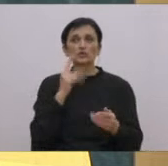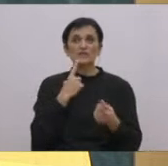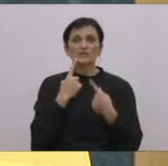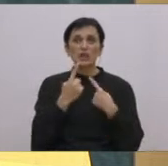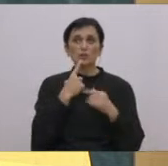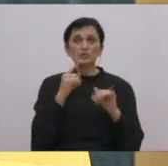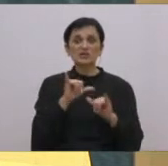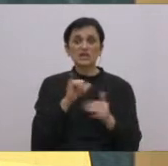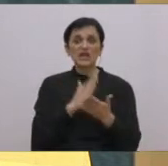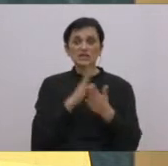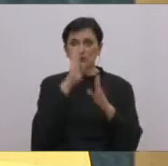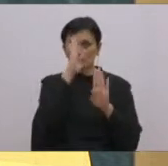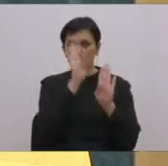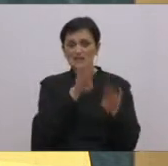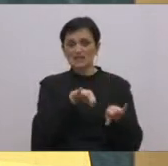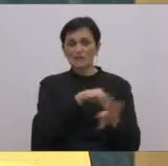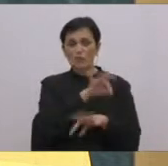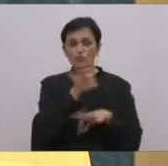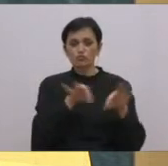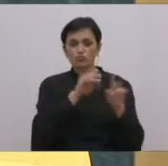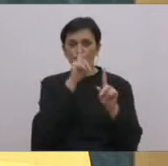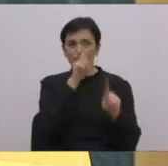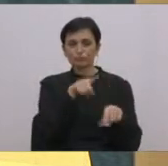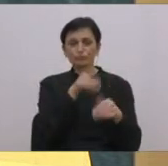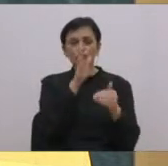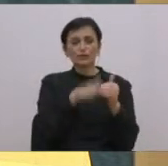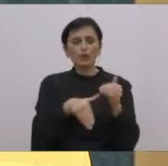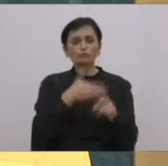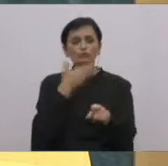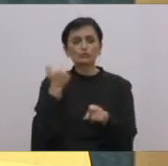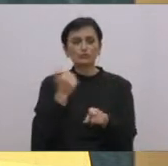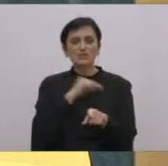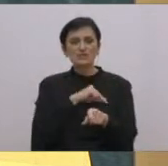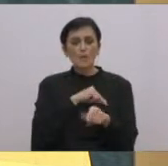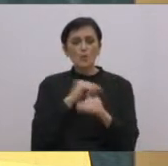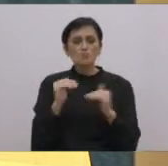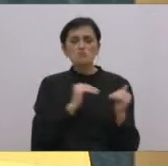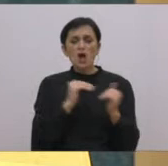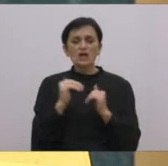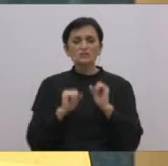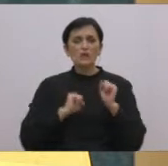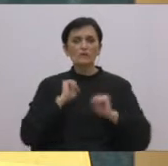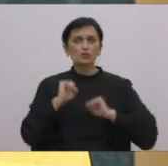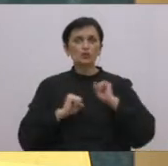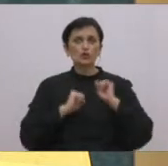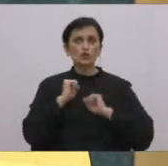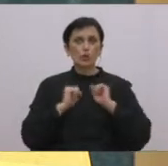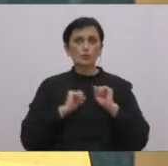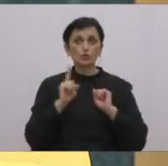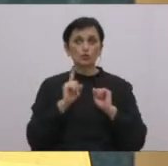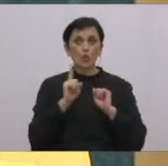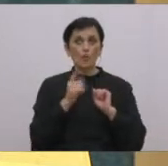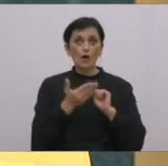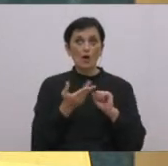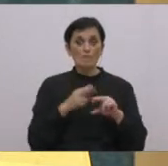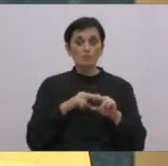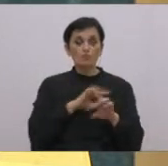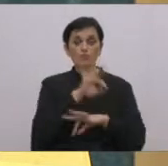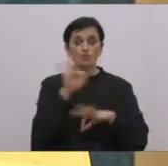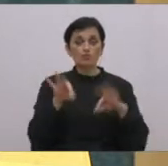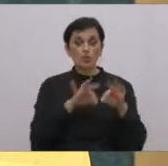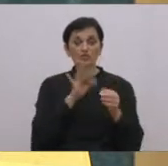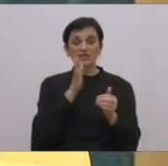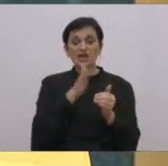სადაც არის მიტოვებული პროექტები, სადაც არის დაუსრულებელი სამუშაოები, მაქსიმალურად ვთქვით, რომ მოხდეს აღნიშნული პროექტების